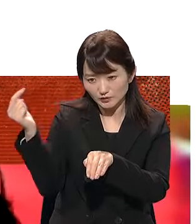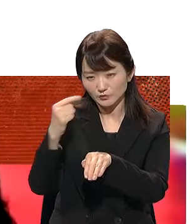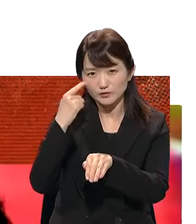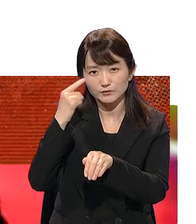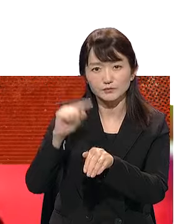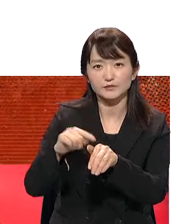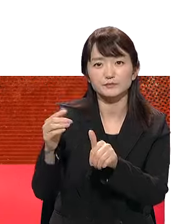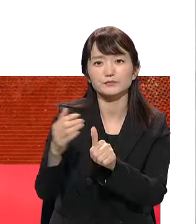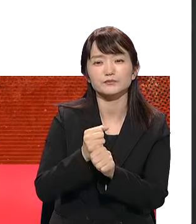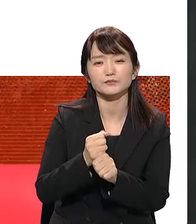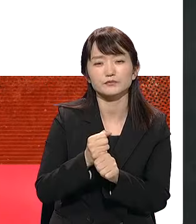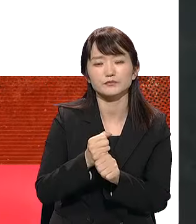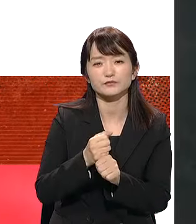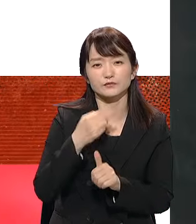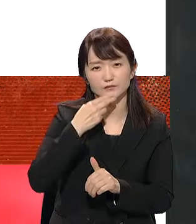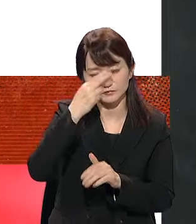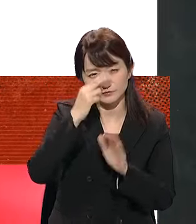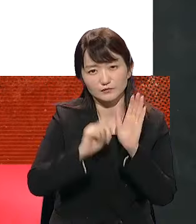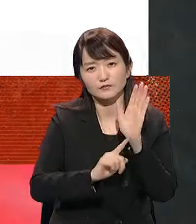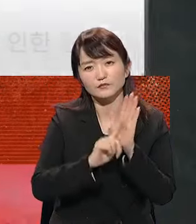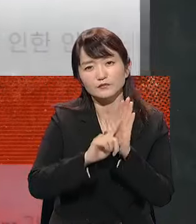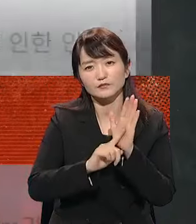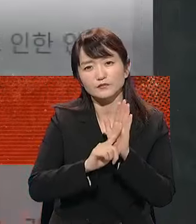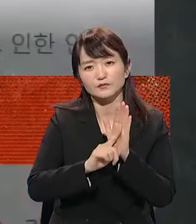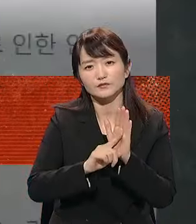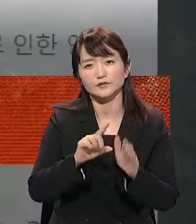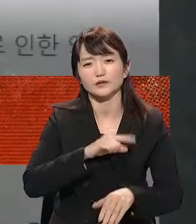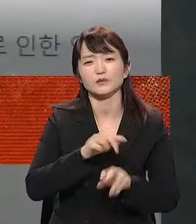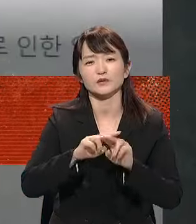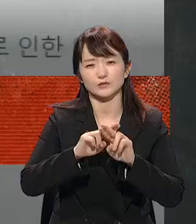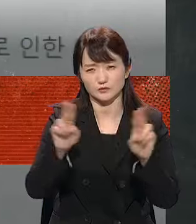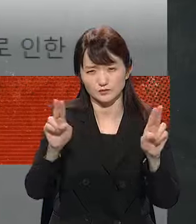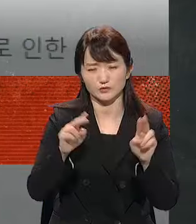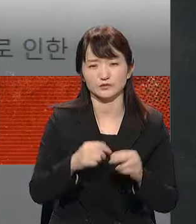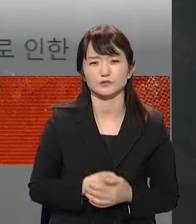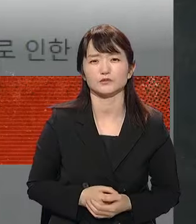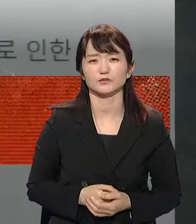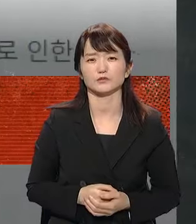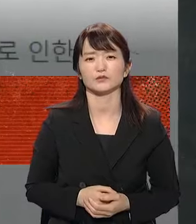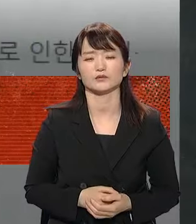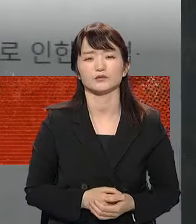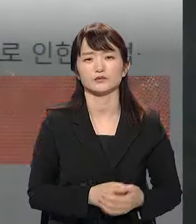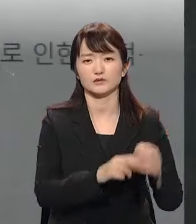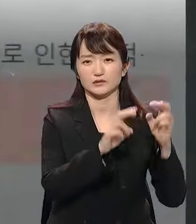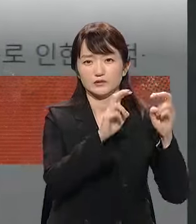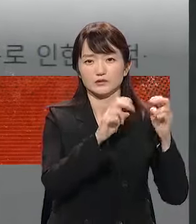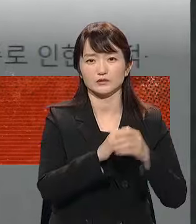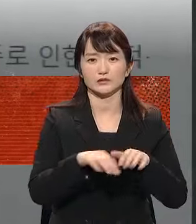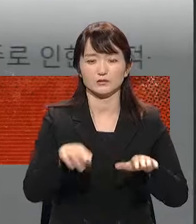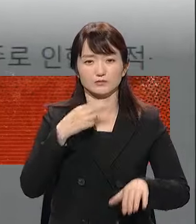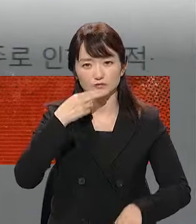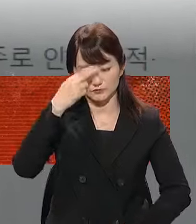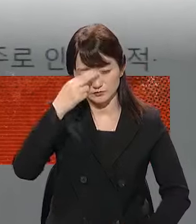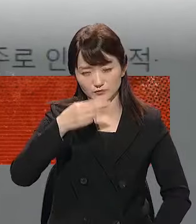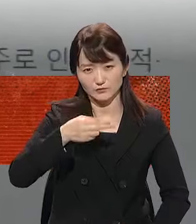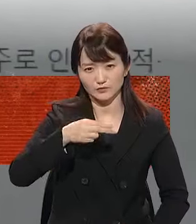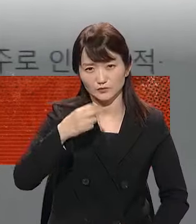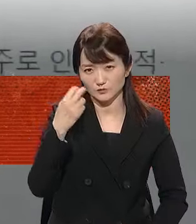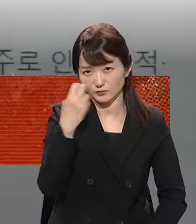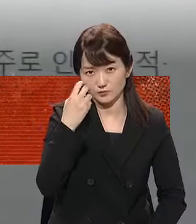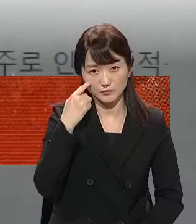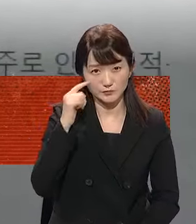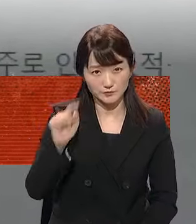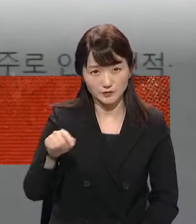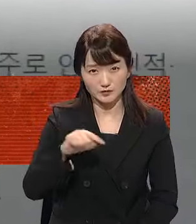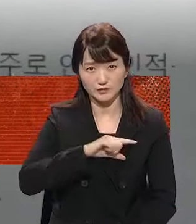검거 당시 혈중 알코올 농도는 면허 취소 수준이었던 걸로 파악됐고이 소속사는 오늘 음주 단속에 적발된 에서 면허 취소 처분을